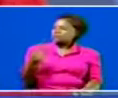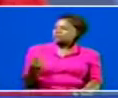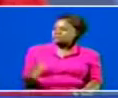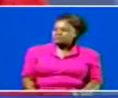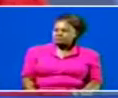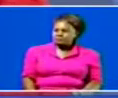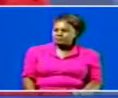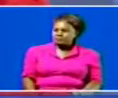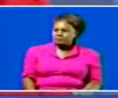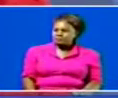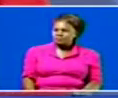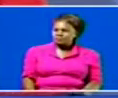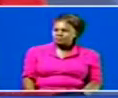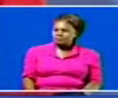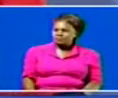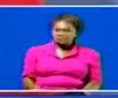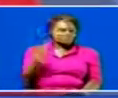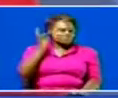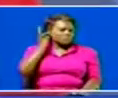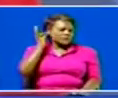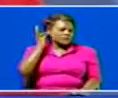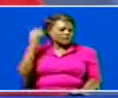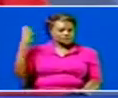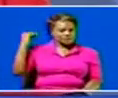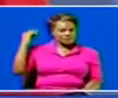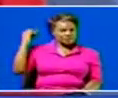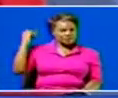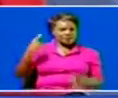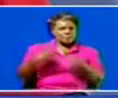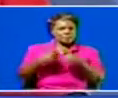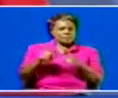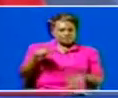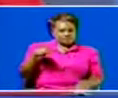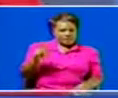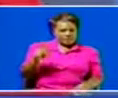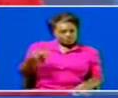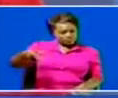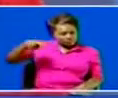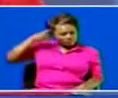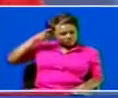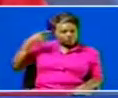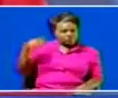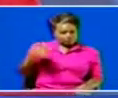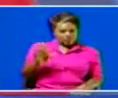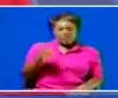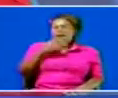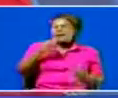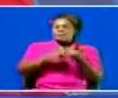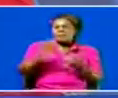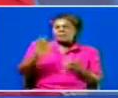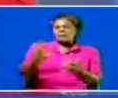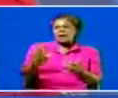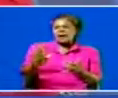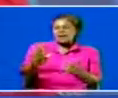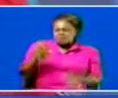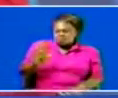Naam. Sikio husikia. Lakini lilo lako ndo lishike. Mumeo ni mumeo hata